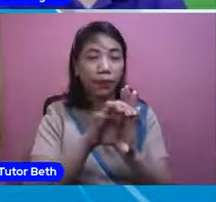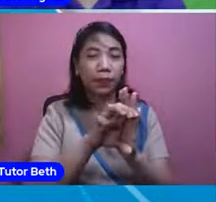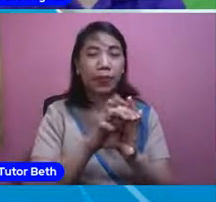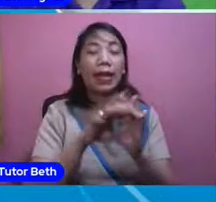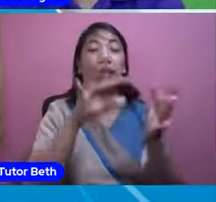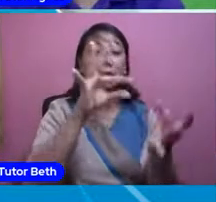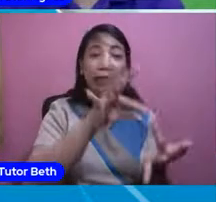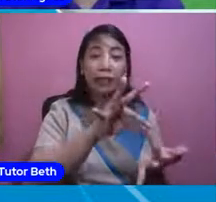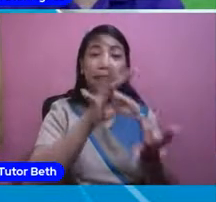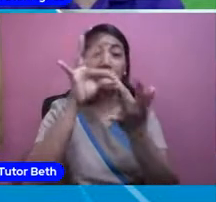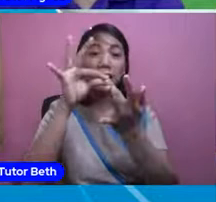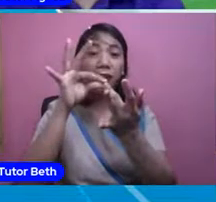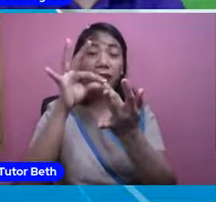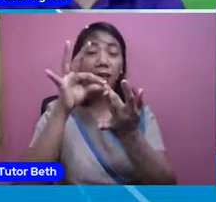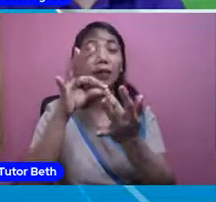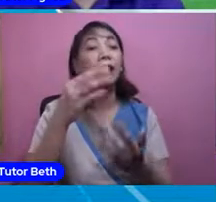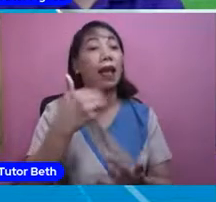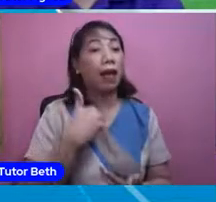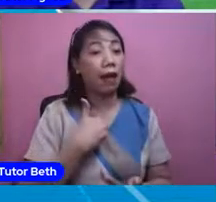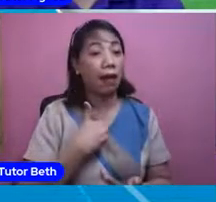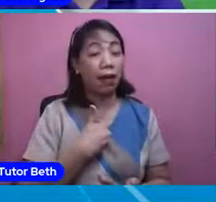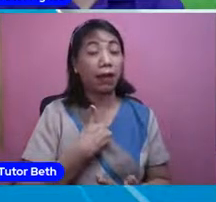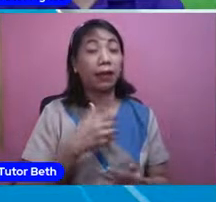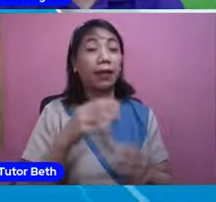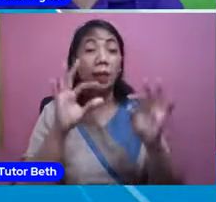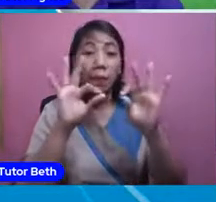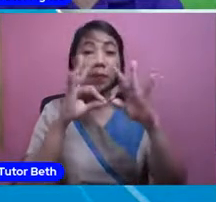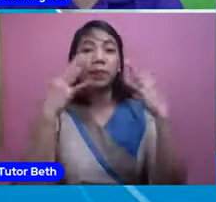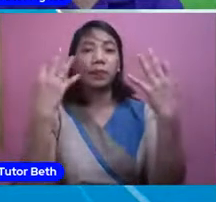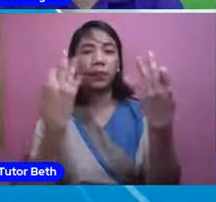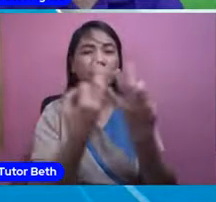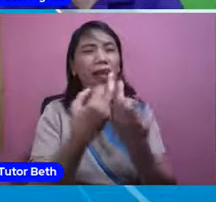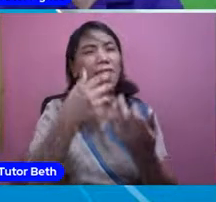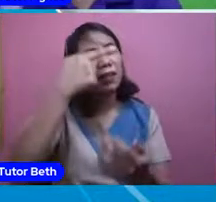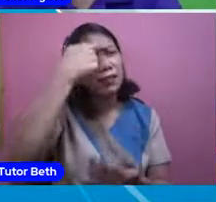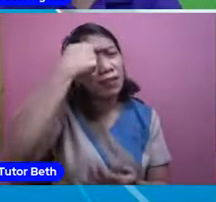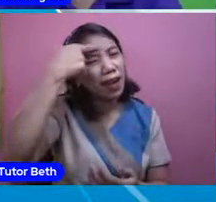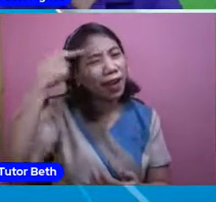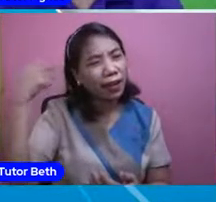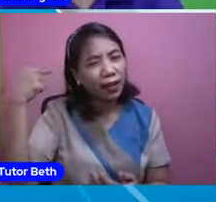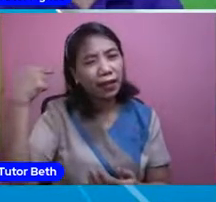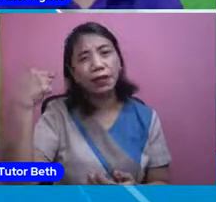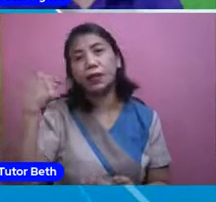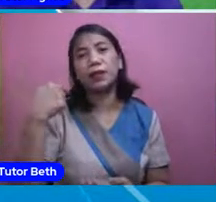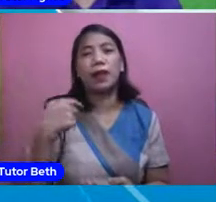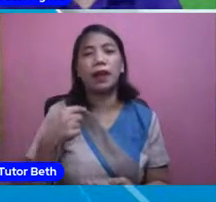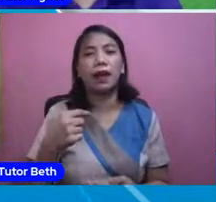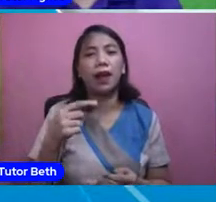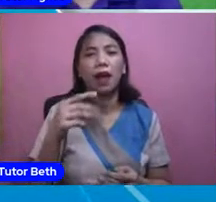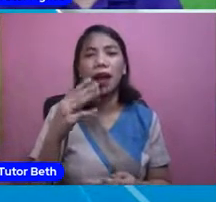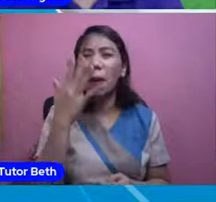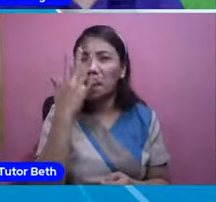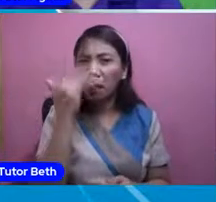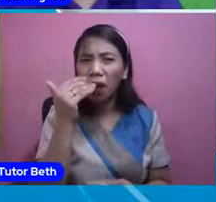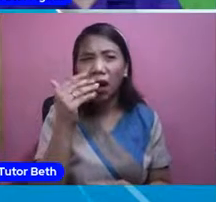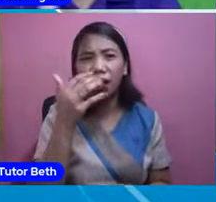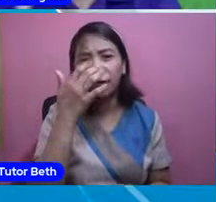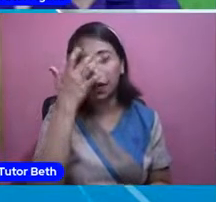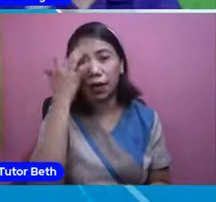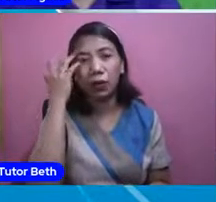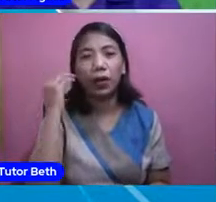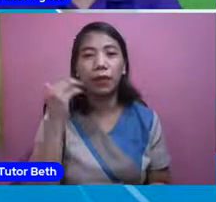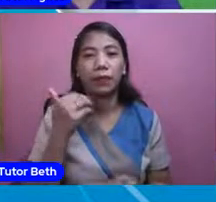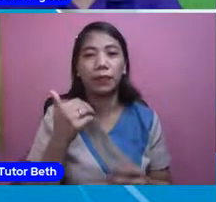natatangi daw ang aking pamilya dahil blank. Ano kaya? O, pipili tayo dun sa